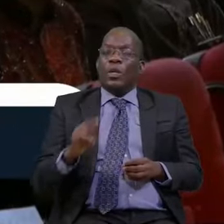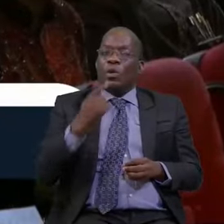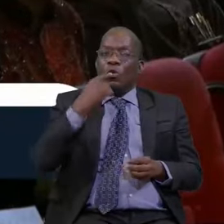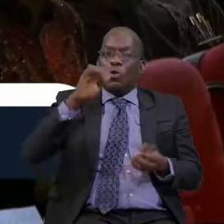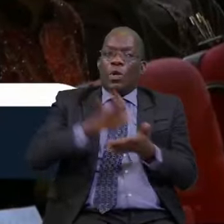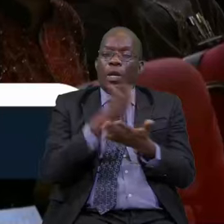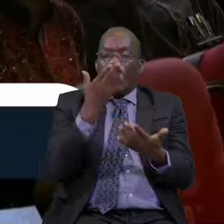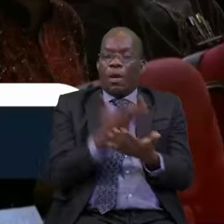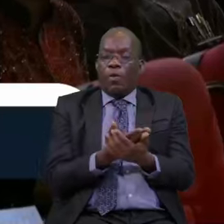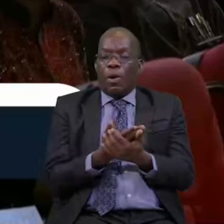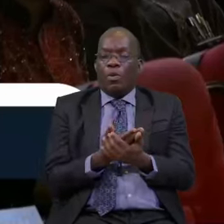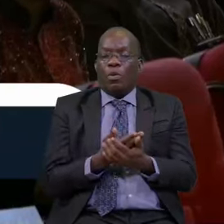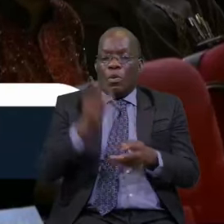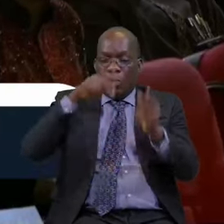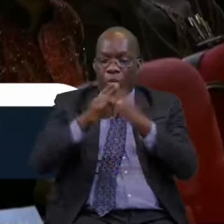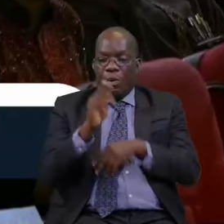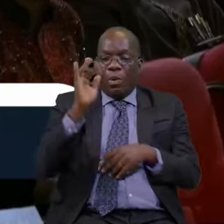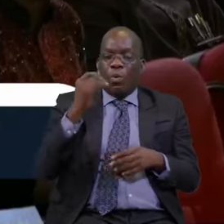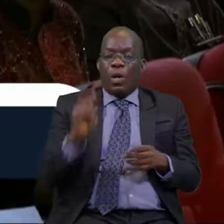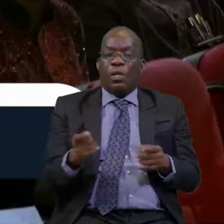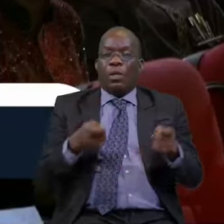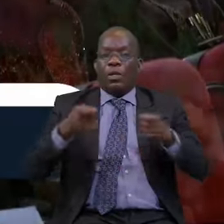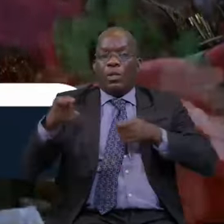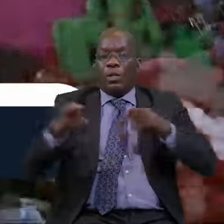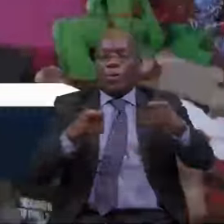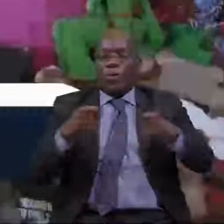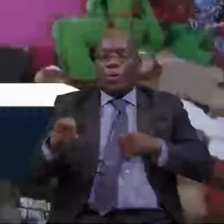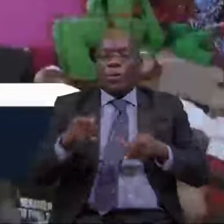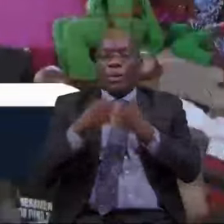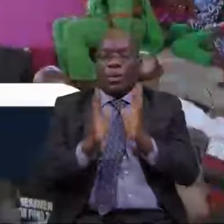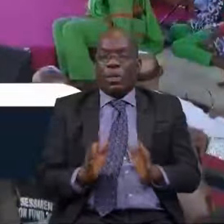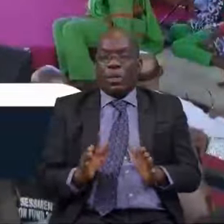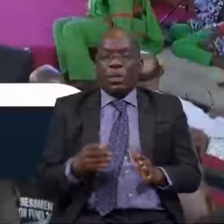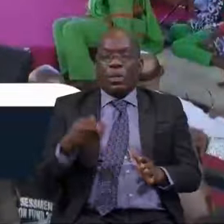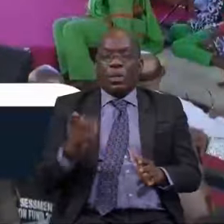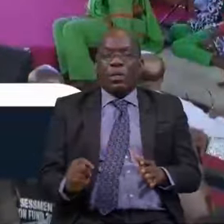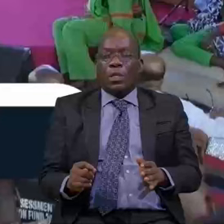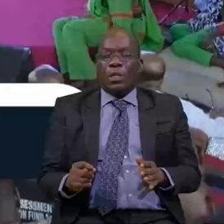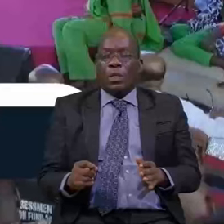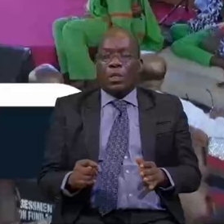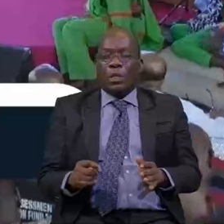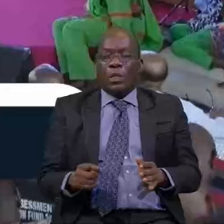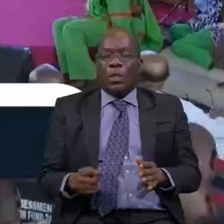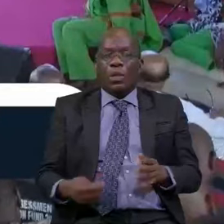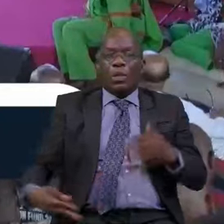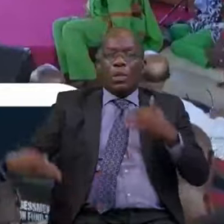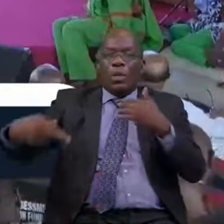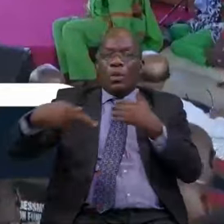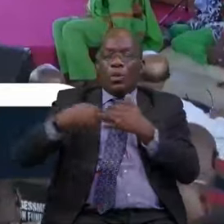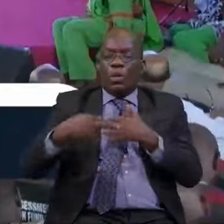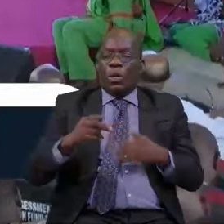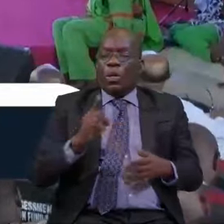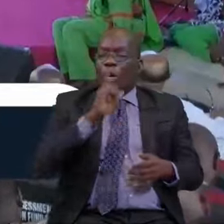8, il est la prophétie réaffirmée par le leader souverain. Il est la prophétie